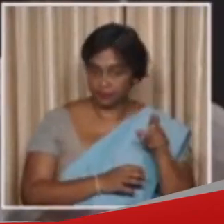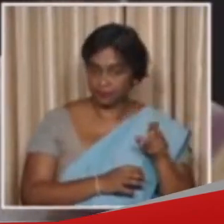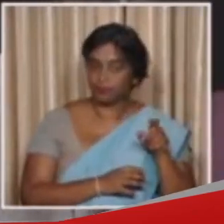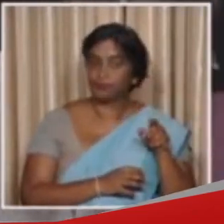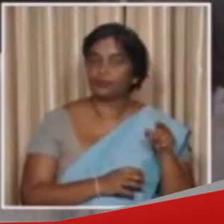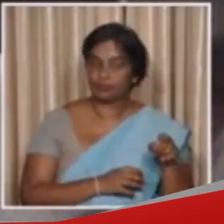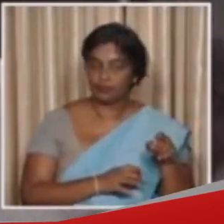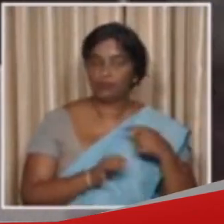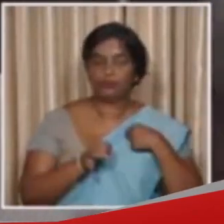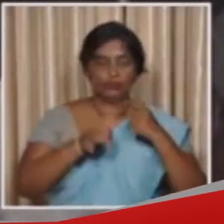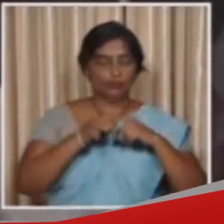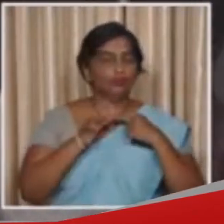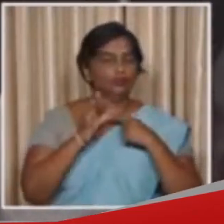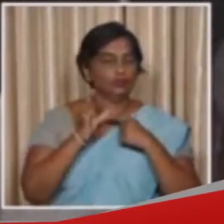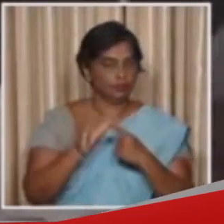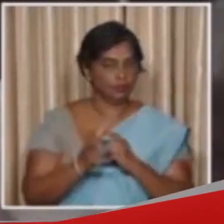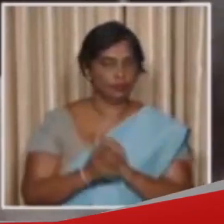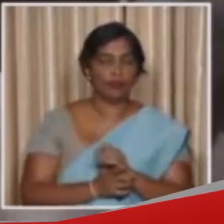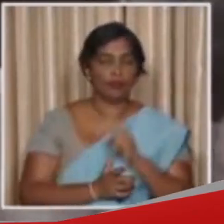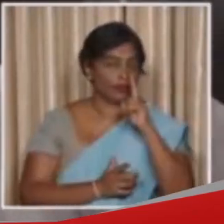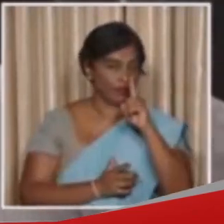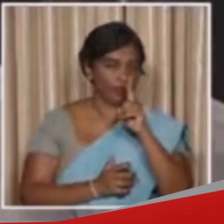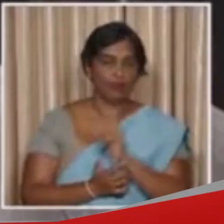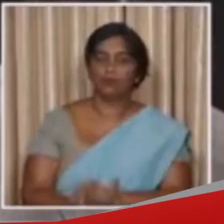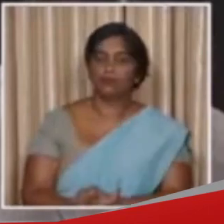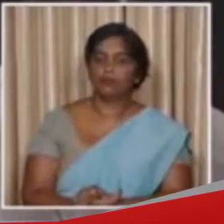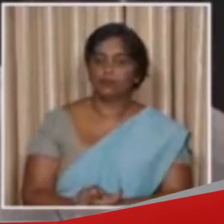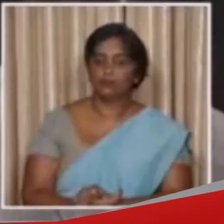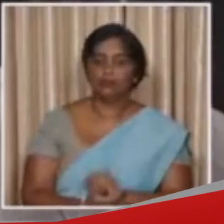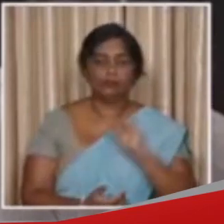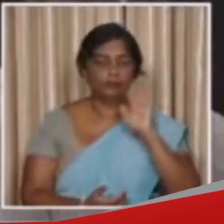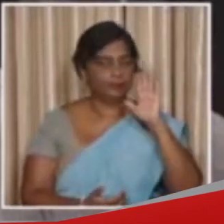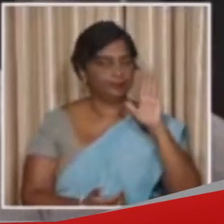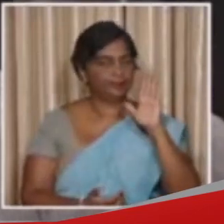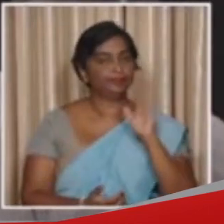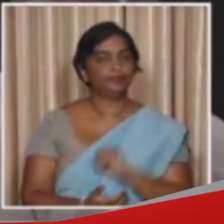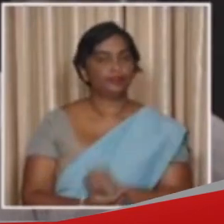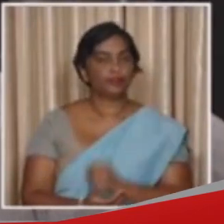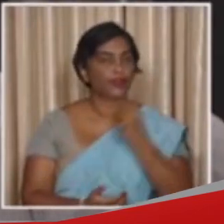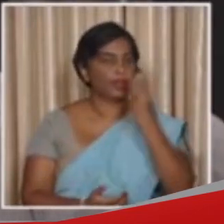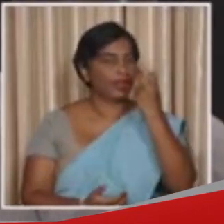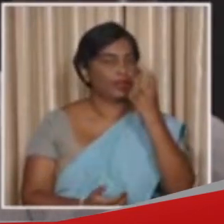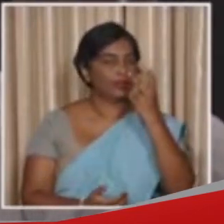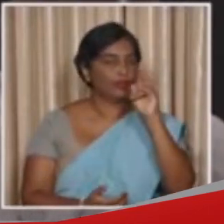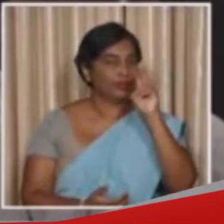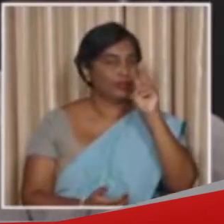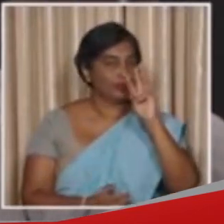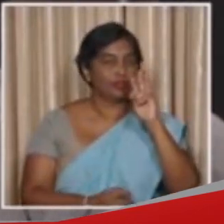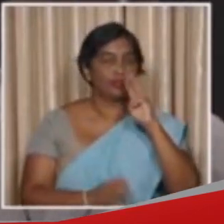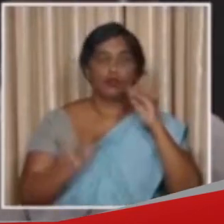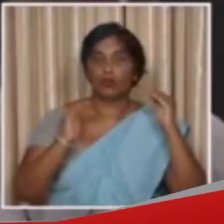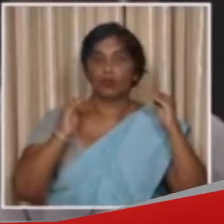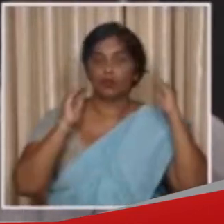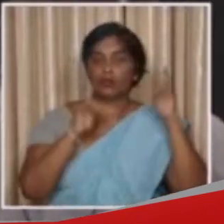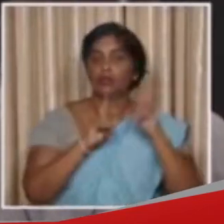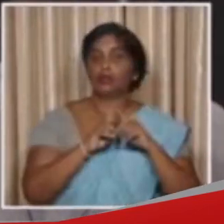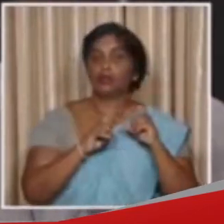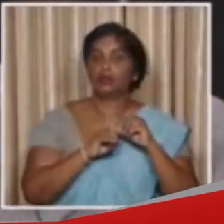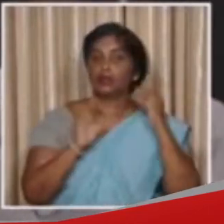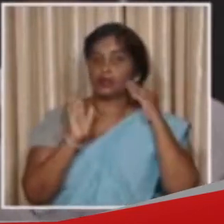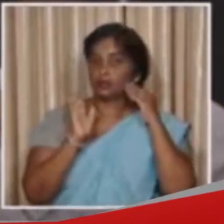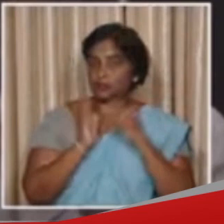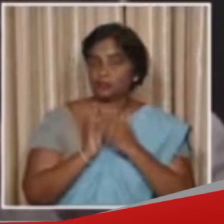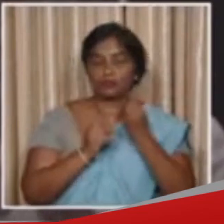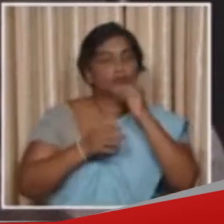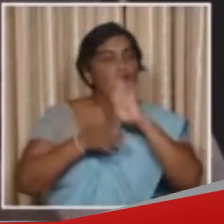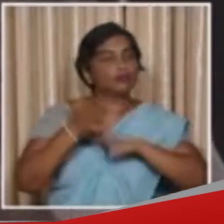මන්ත්‍රීතුමේගේ ප්‍රශ්නෙට පිළිතුරු එක අයන්න 2023 වර්ෂ සඳහා උසස් අධ්‍යාපන ක්ෂේත්‍රයේ වෙනුවෙන්